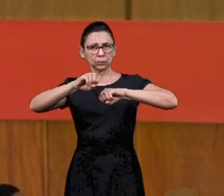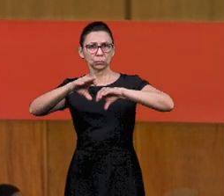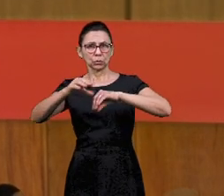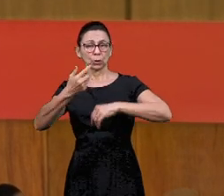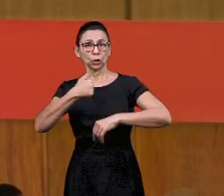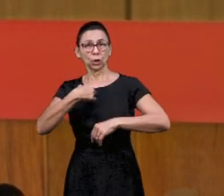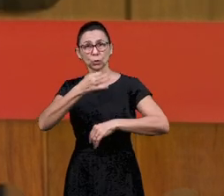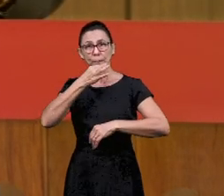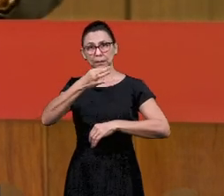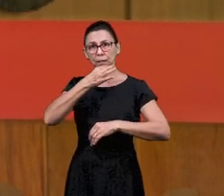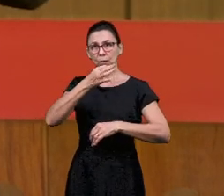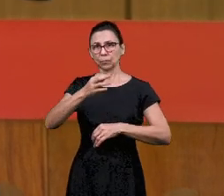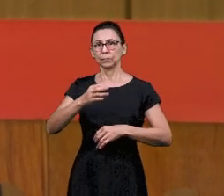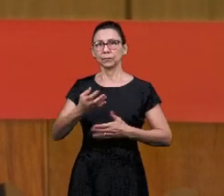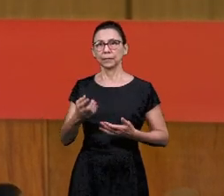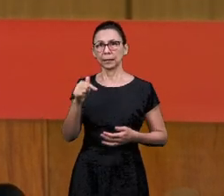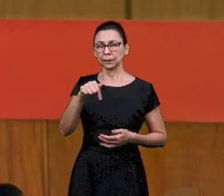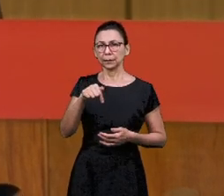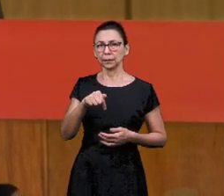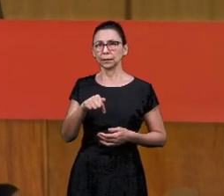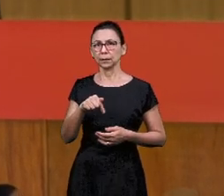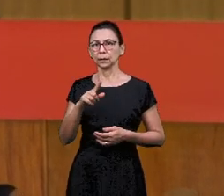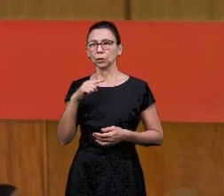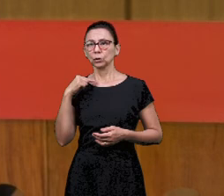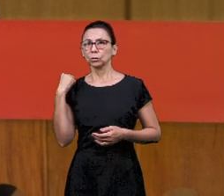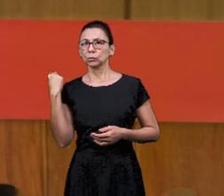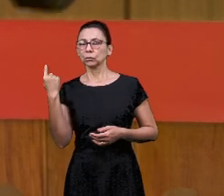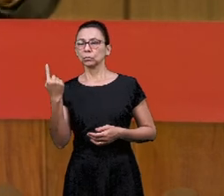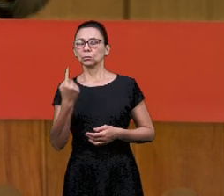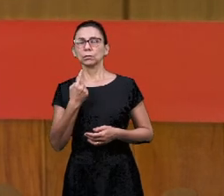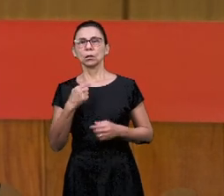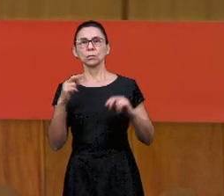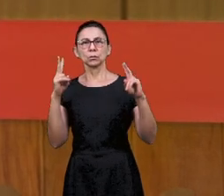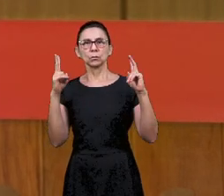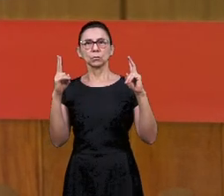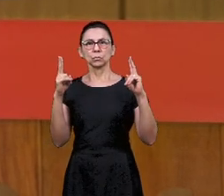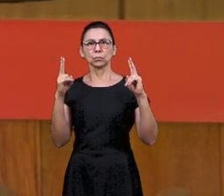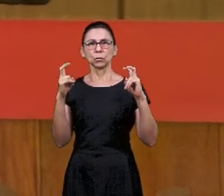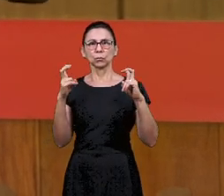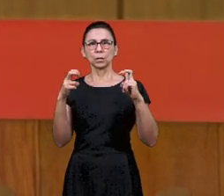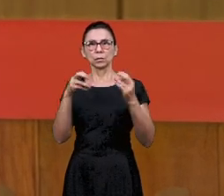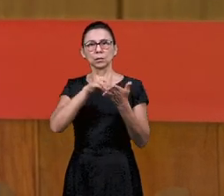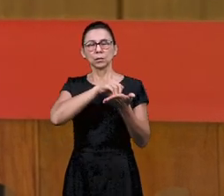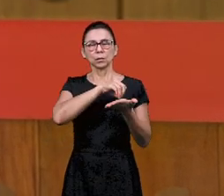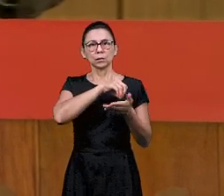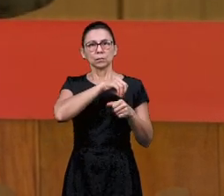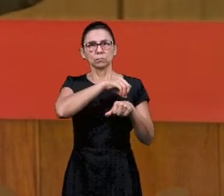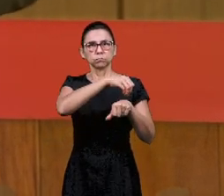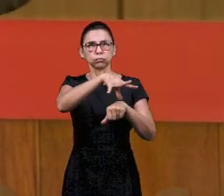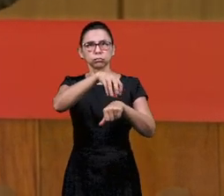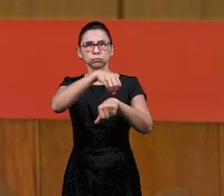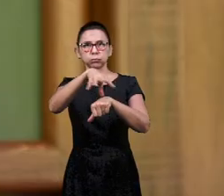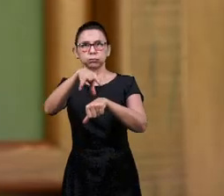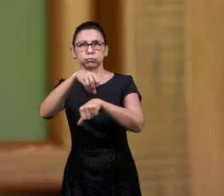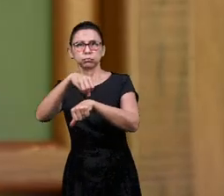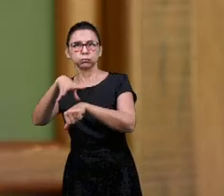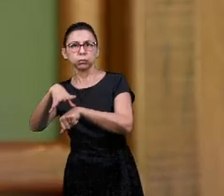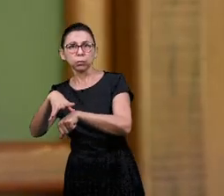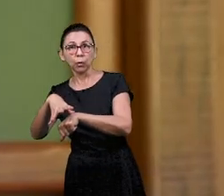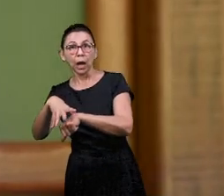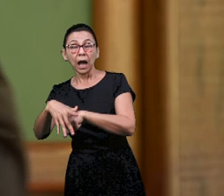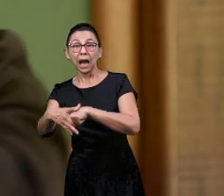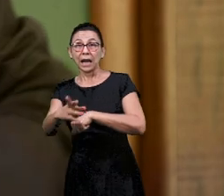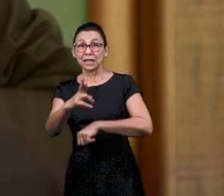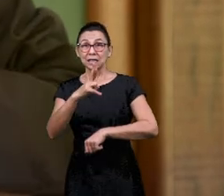quand nous plaçons le sujet, nous envoyons les sujets, donc au retour, on